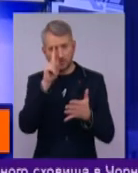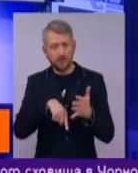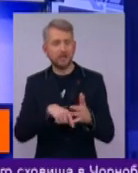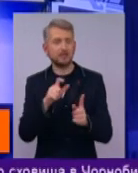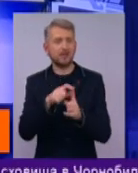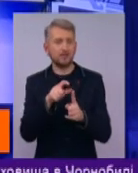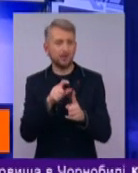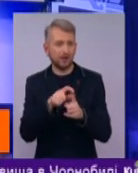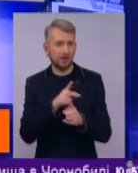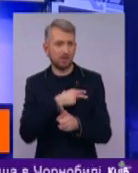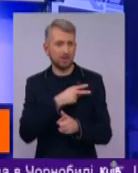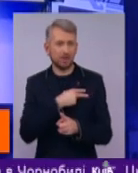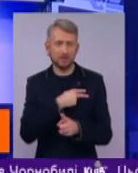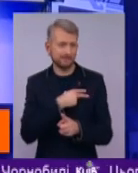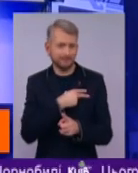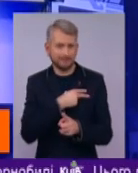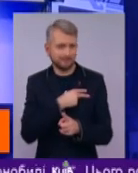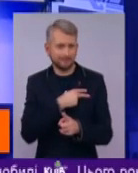слова, це якось